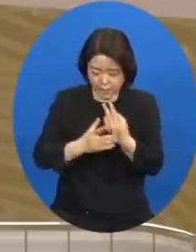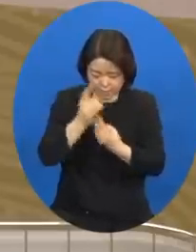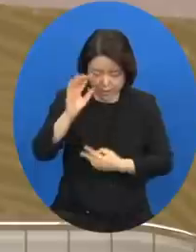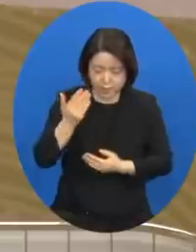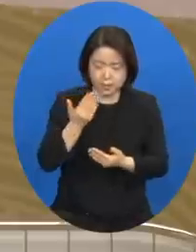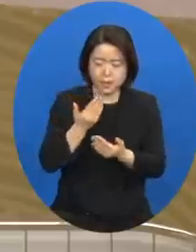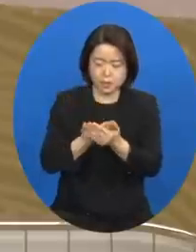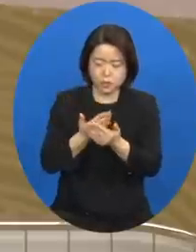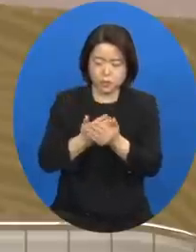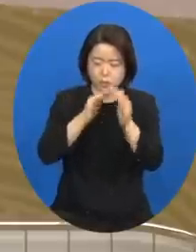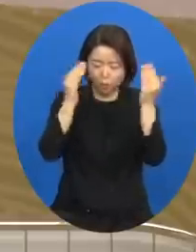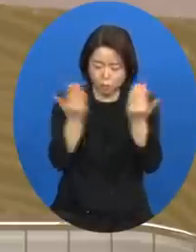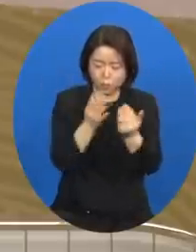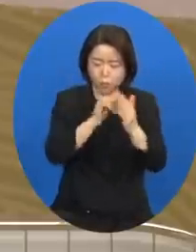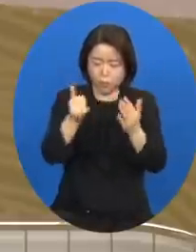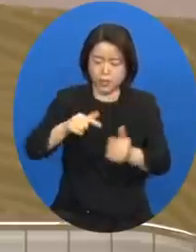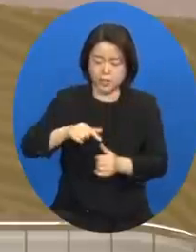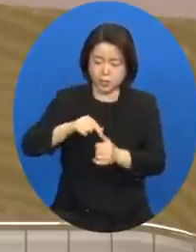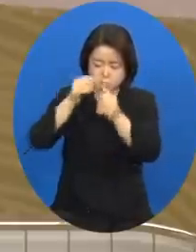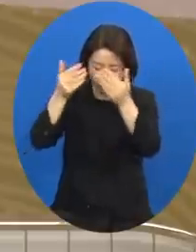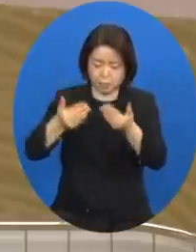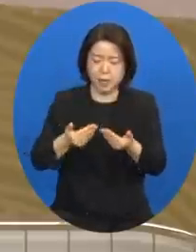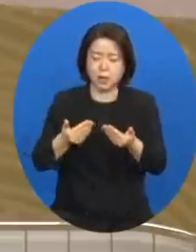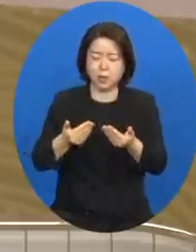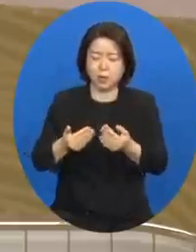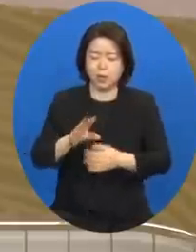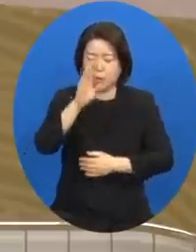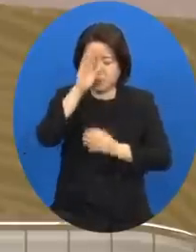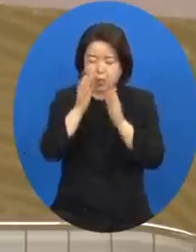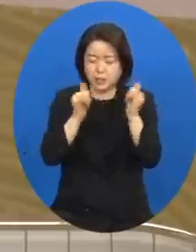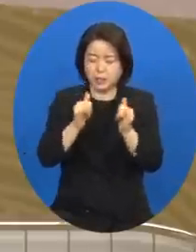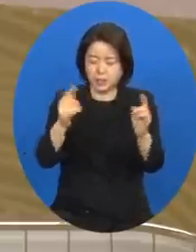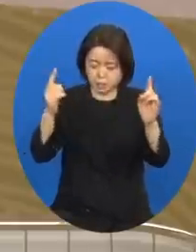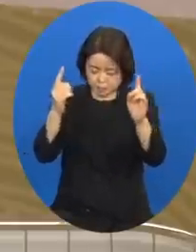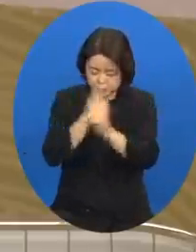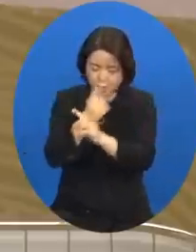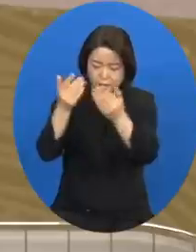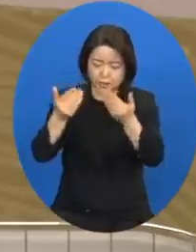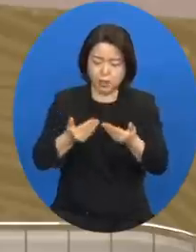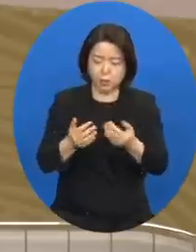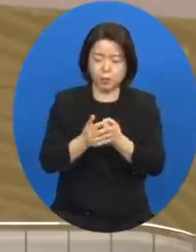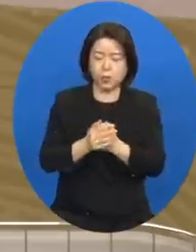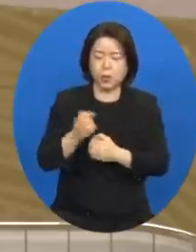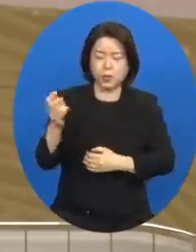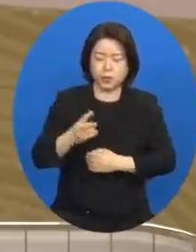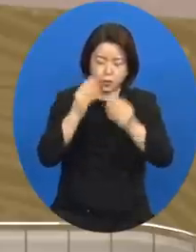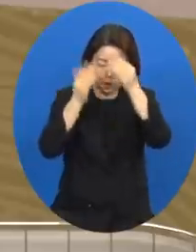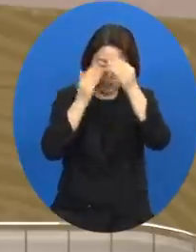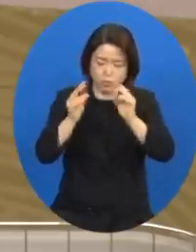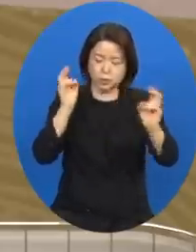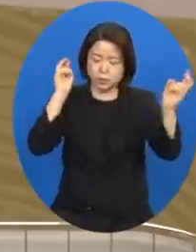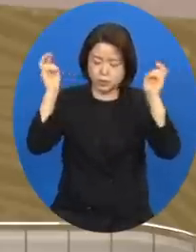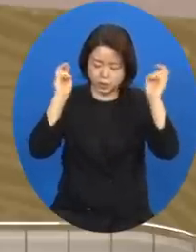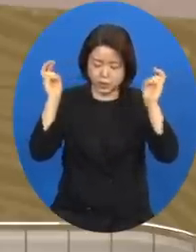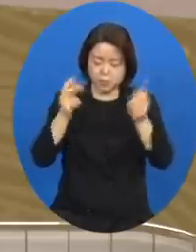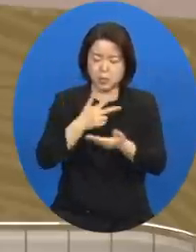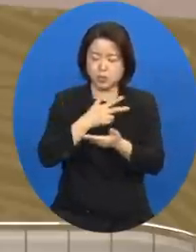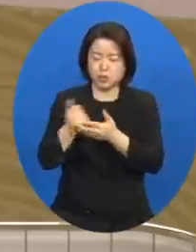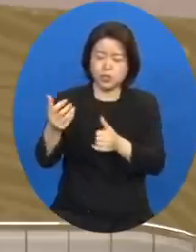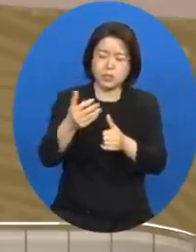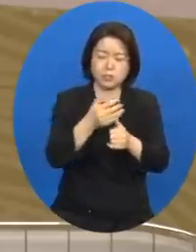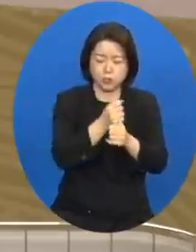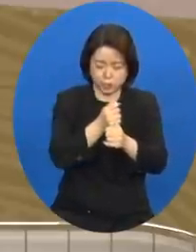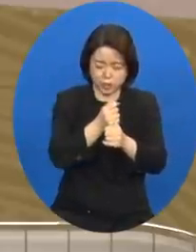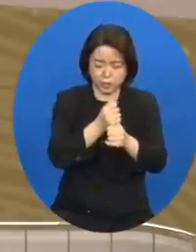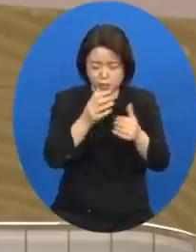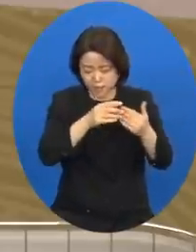온 가족이 구원을 받으며 병든 이들이 고침받고 성도들이 기업이 주님이 붙잡으시는